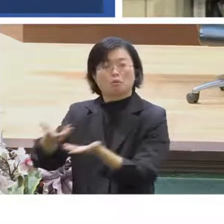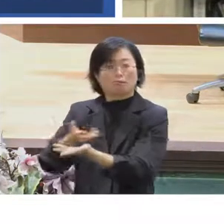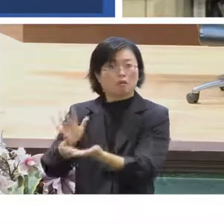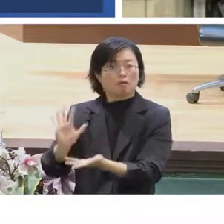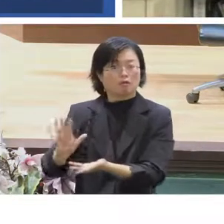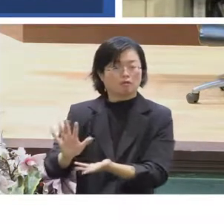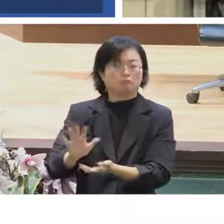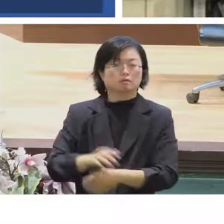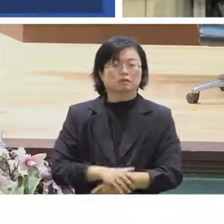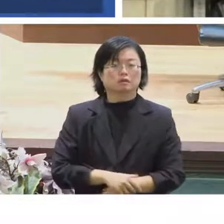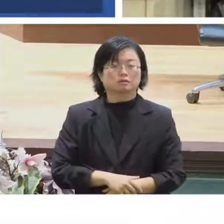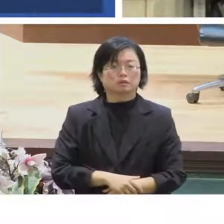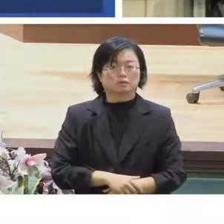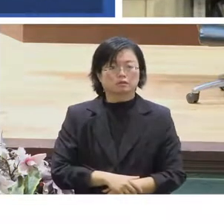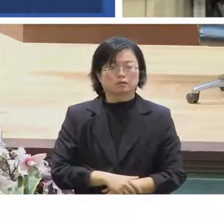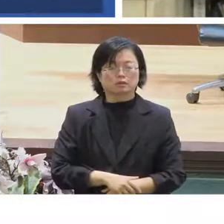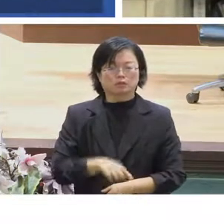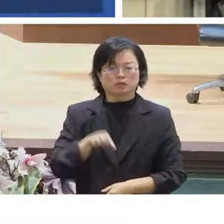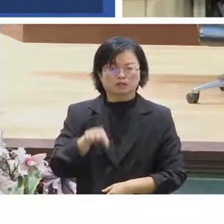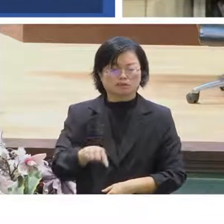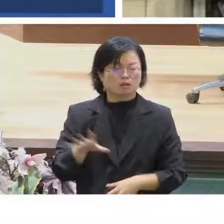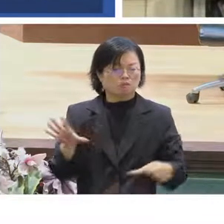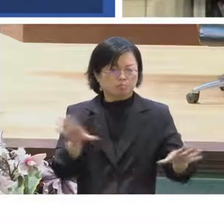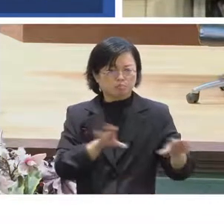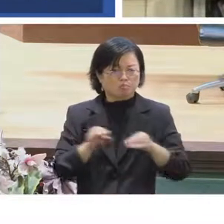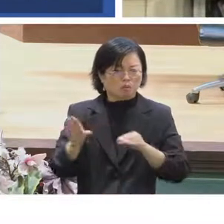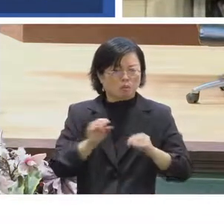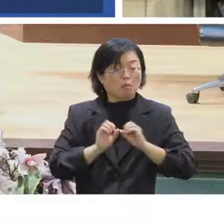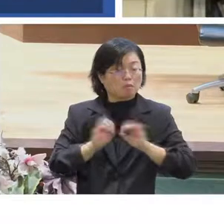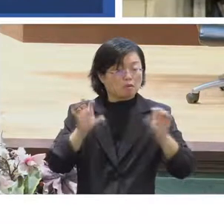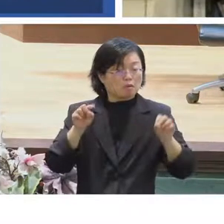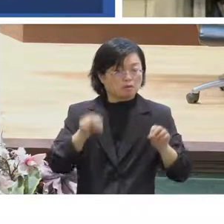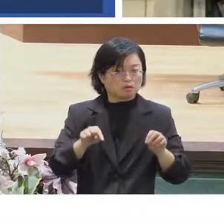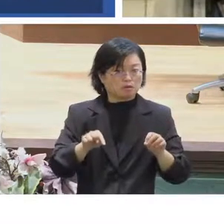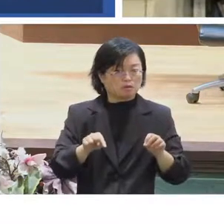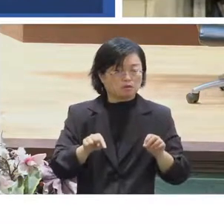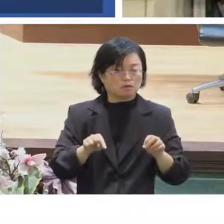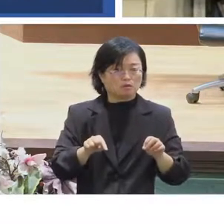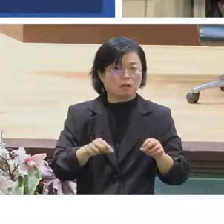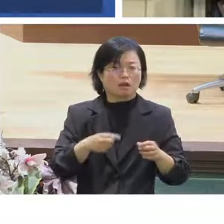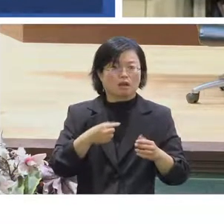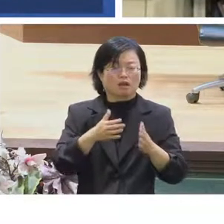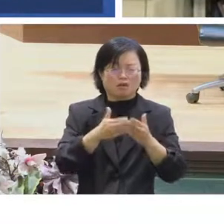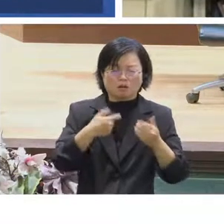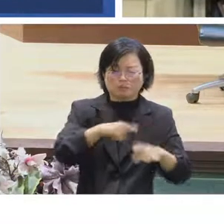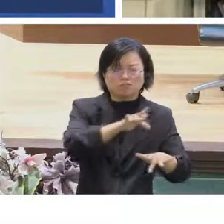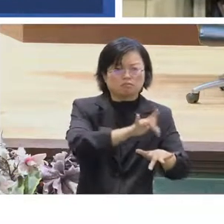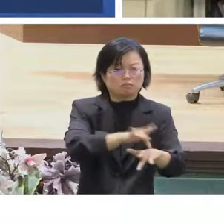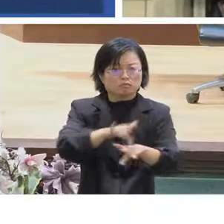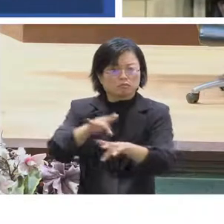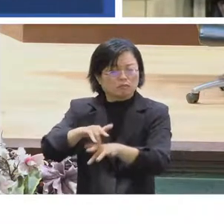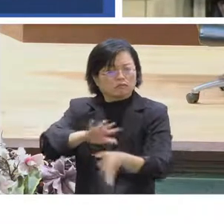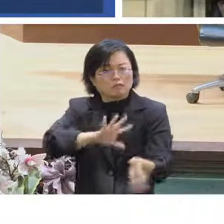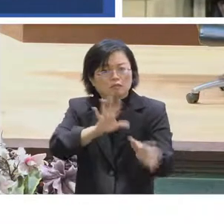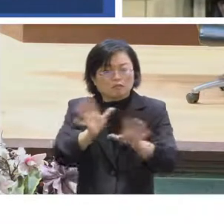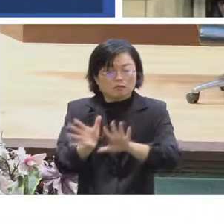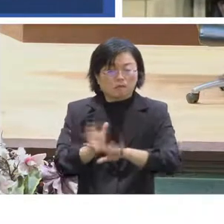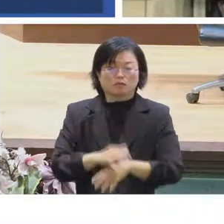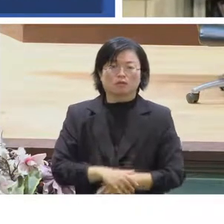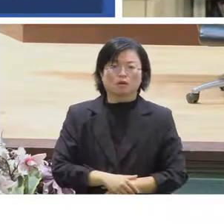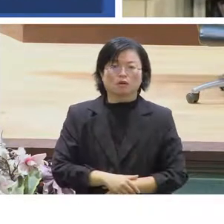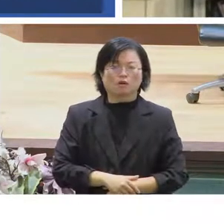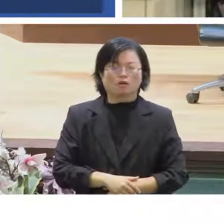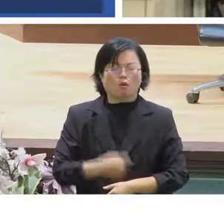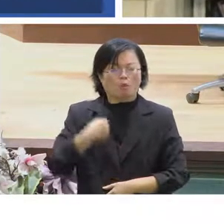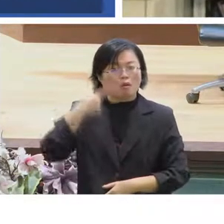做这方面的这种政策倡议的民间团体去合作，去了解它的一个状况。但其实我想说一下，